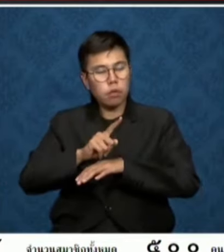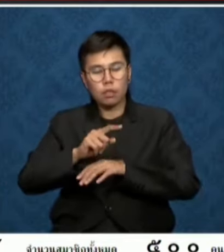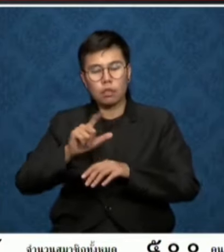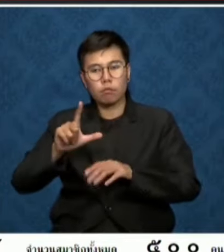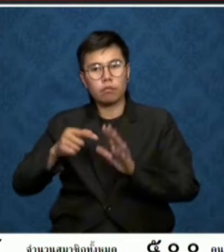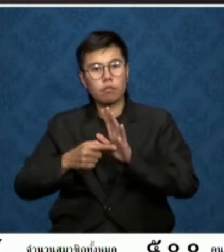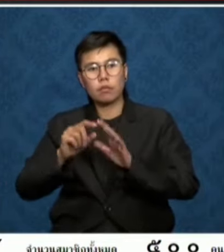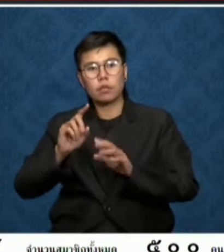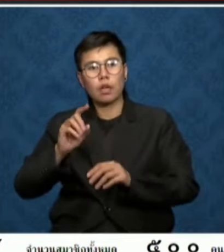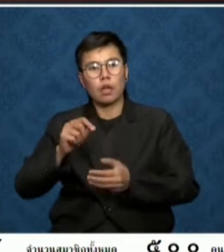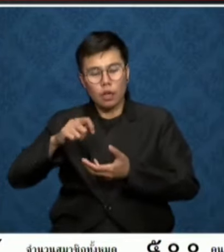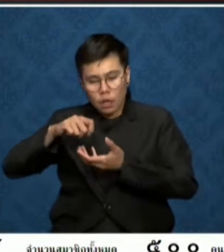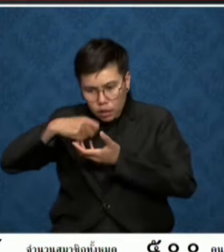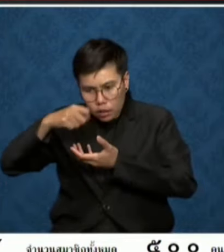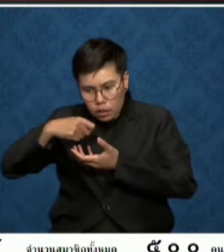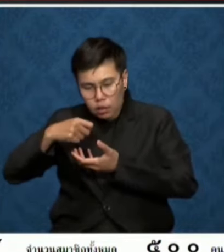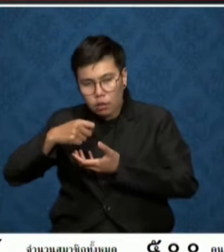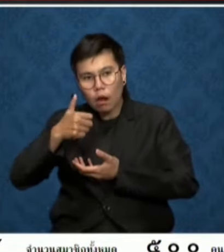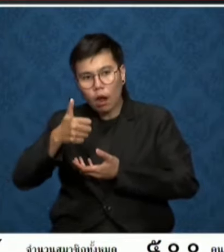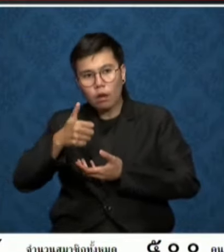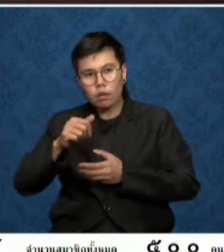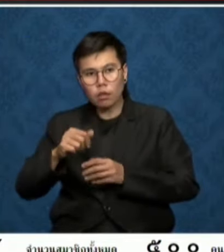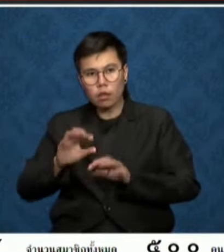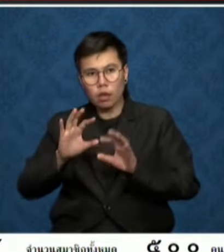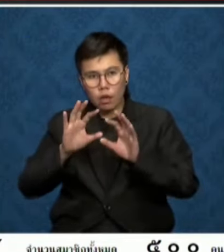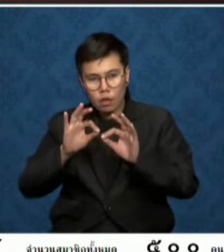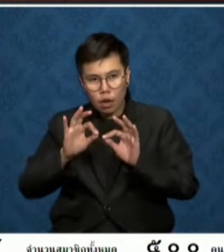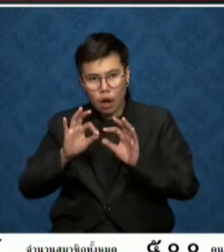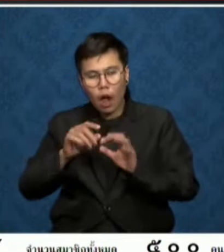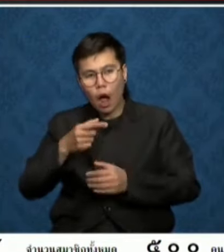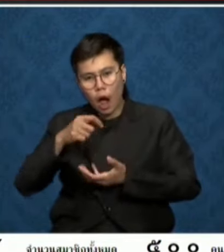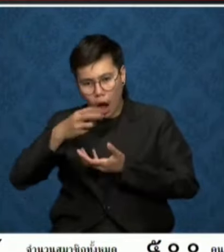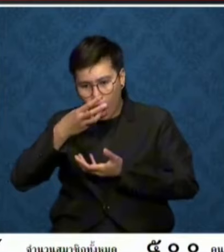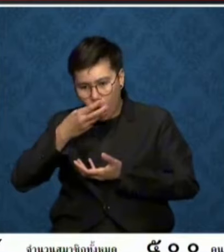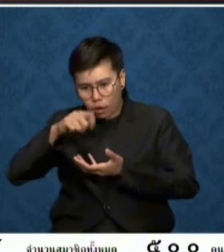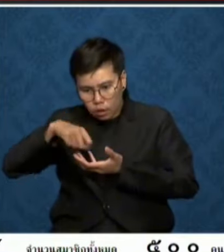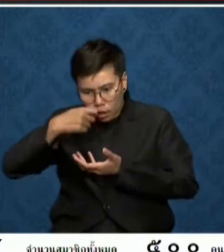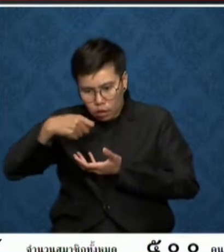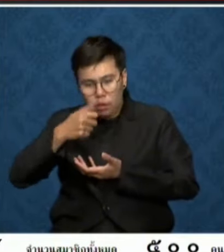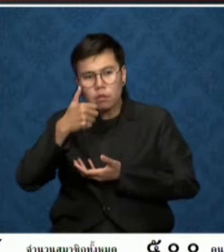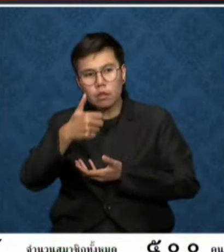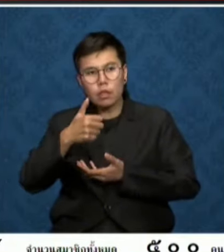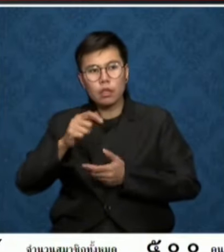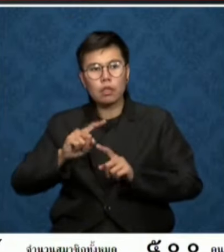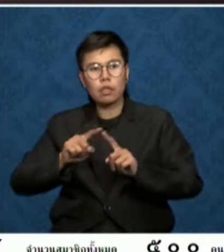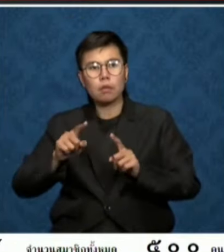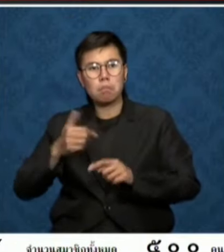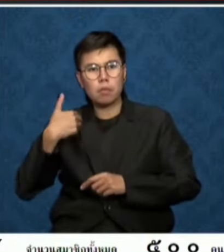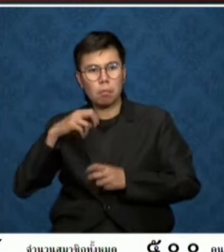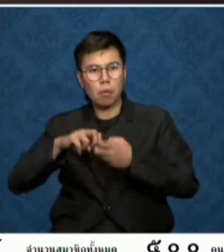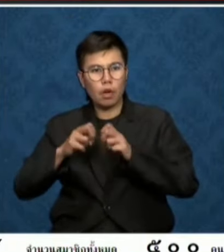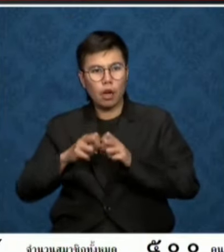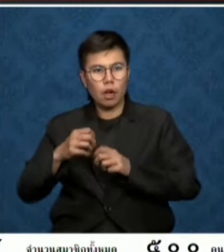นก็ยังกินได้อยู่กินหอมข้าวก็ยังมียางข้าวก็ยังมีอยู่นะครับก็ถือว่าเป็นข้าวชั้นดีเพราะที่เขาร้องเรียนมาว่าถูก